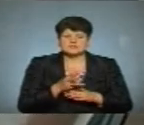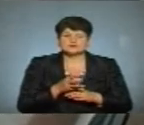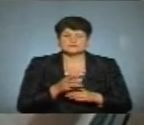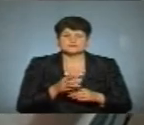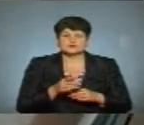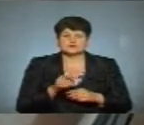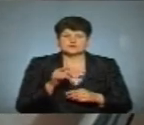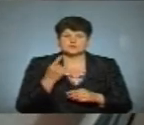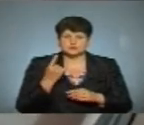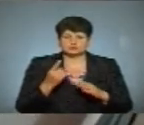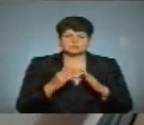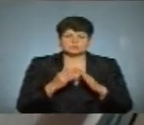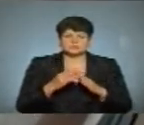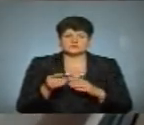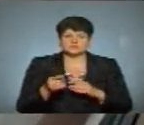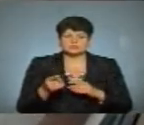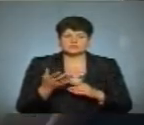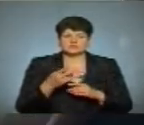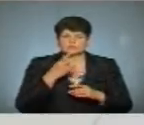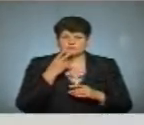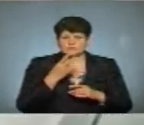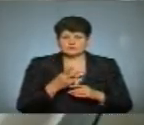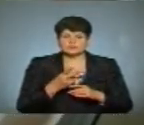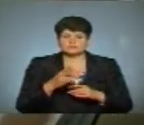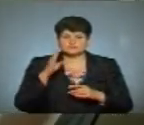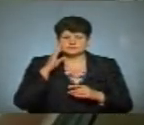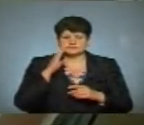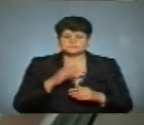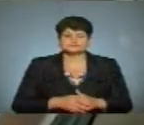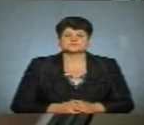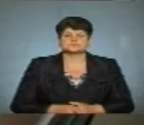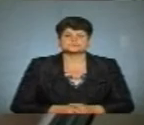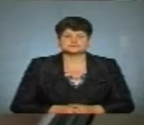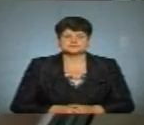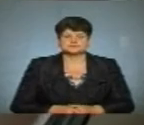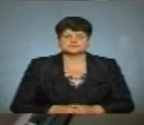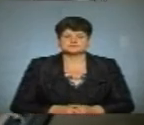спостереження в одному з будинків Тернополя, на якому видно підозрюваного.